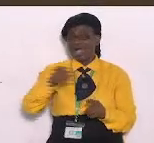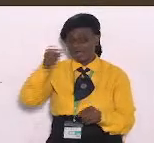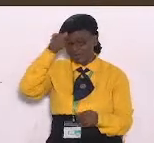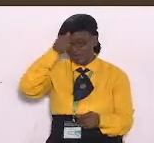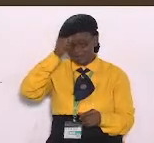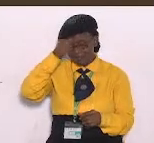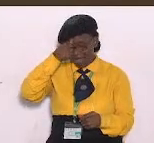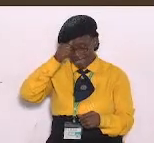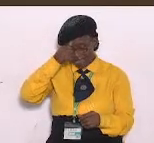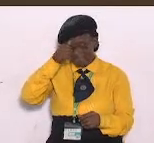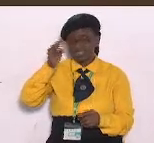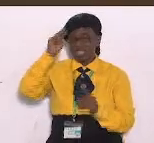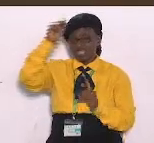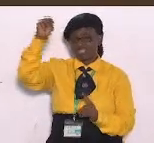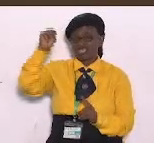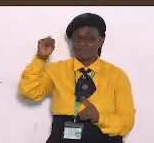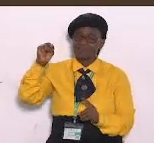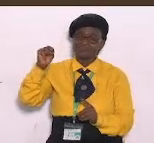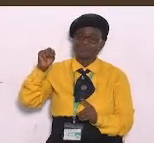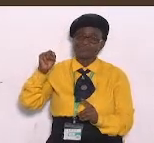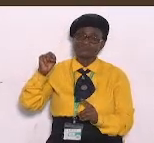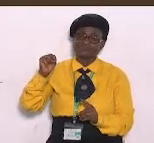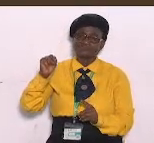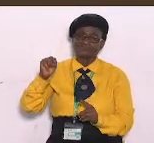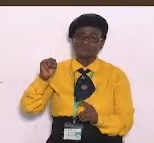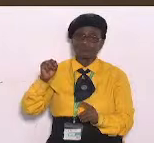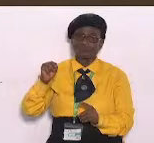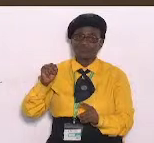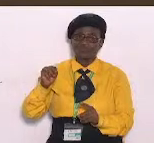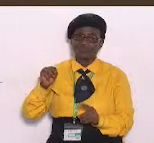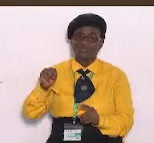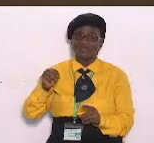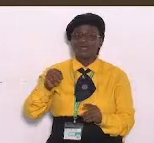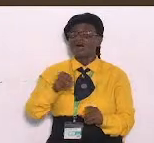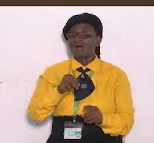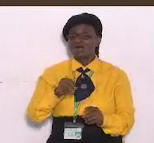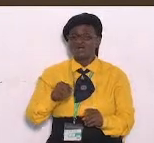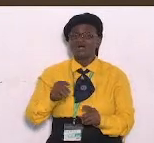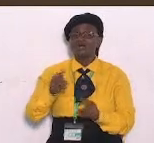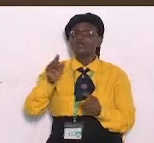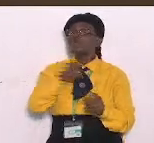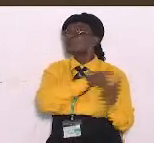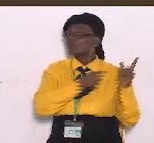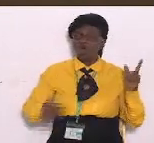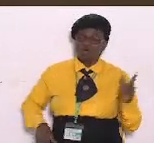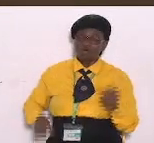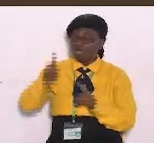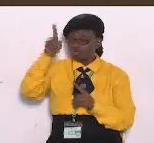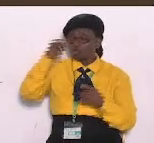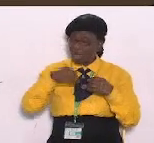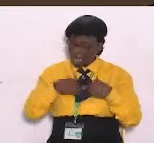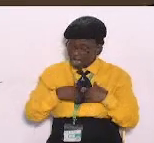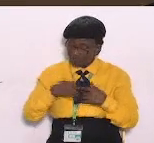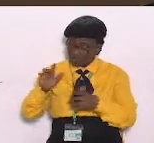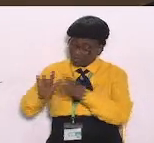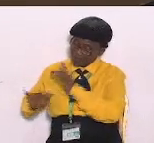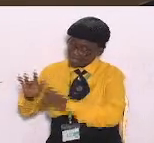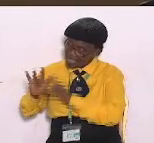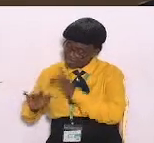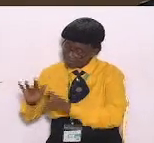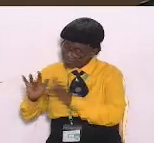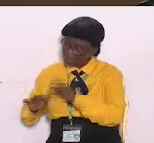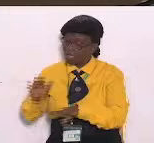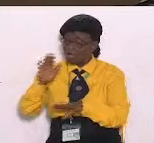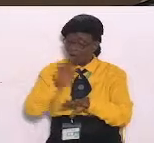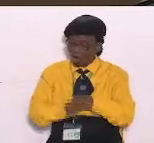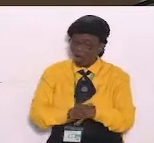et rappellele que je te connais seigneur tu avais